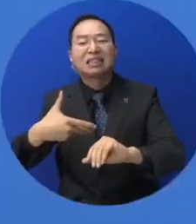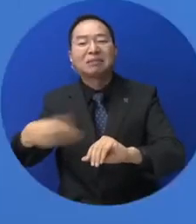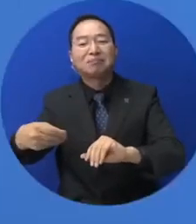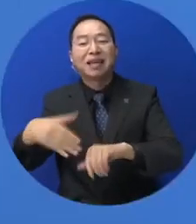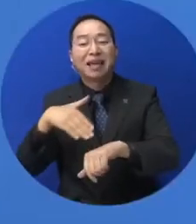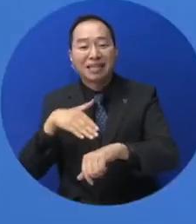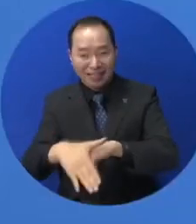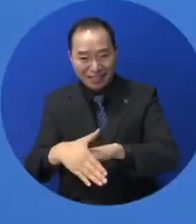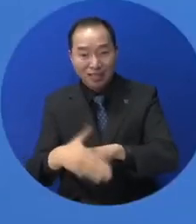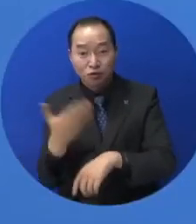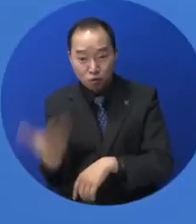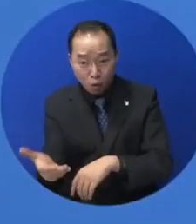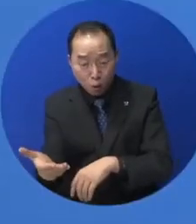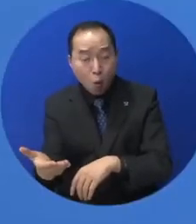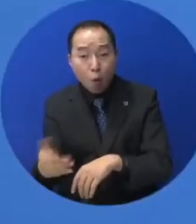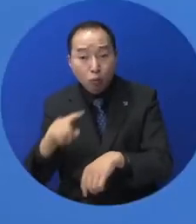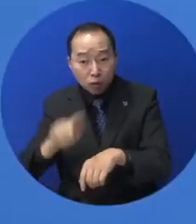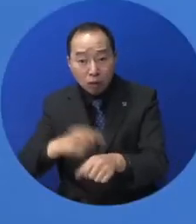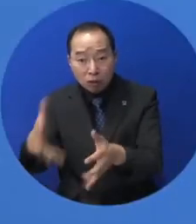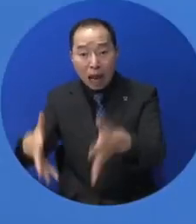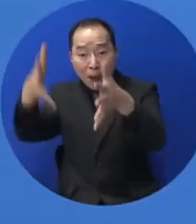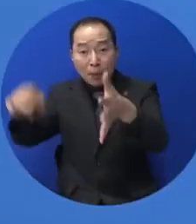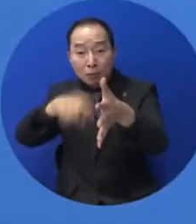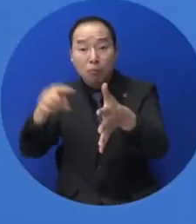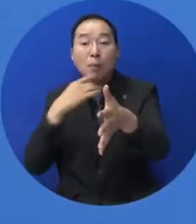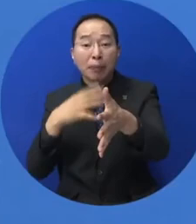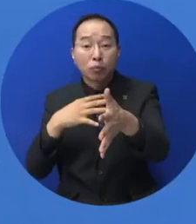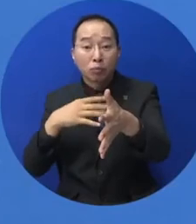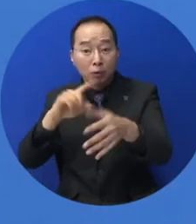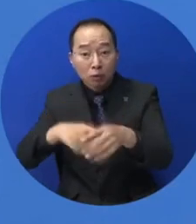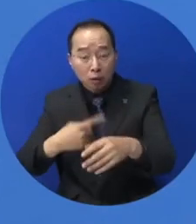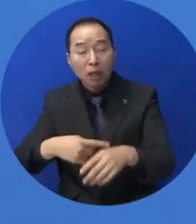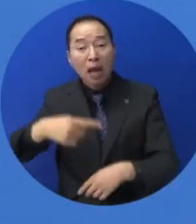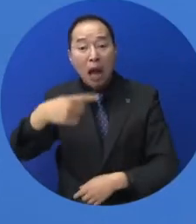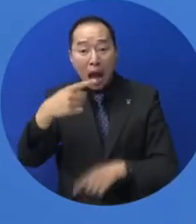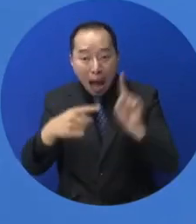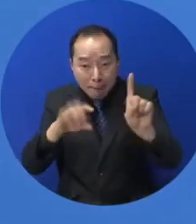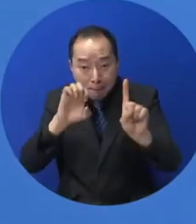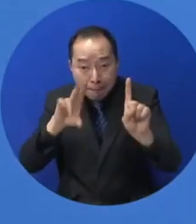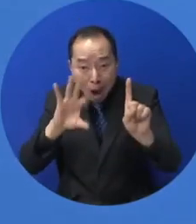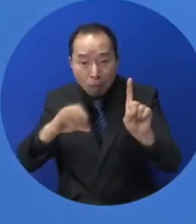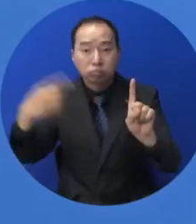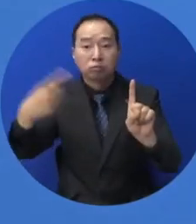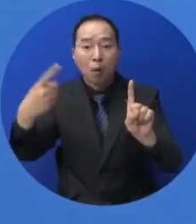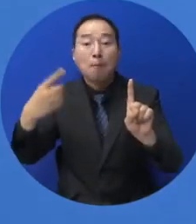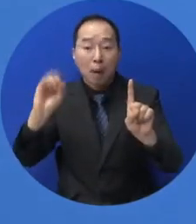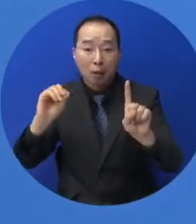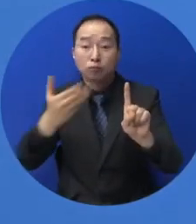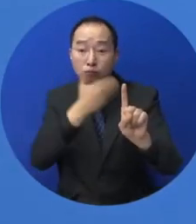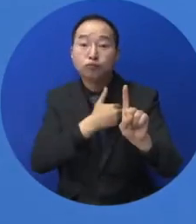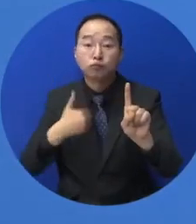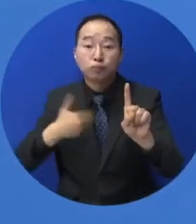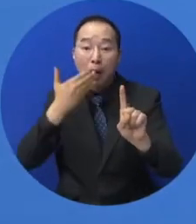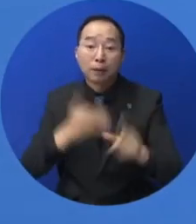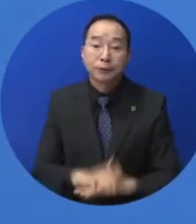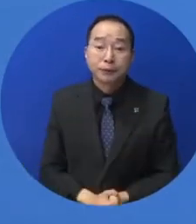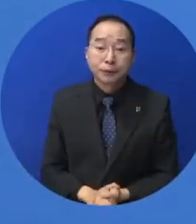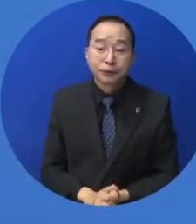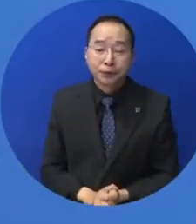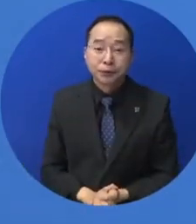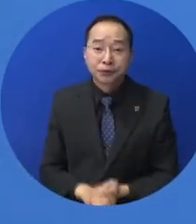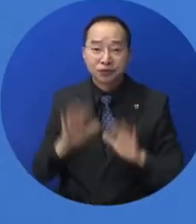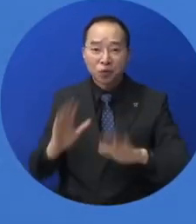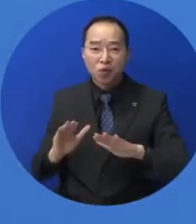하게 되면 평당 천만 원이면 모든 것이 해결이 됩니다. 그래서 오늘 아마